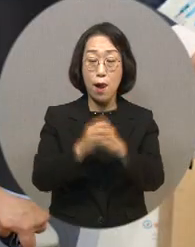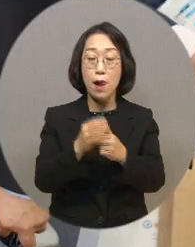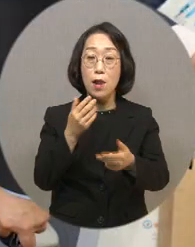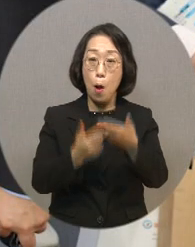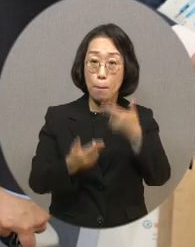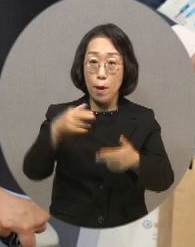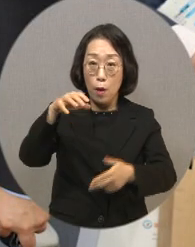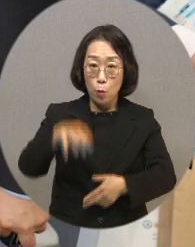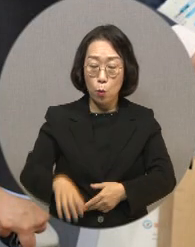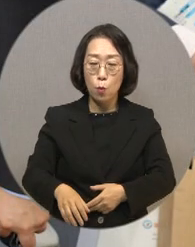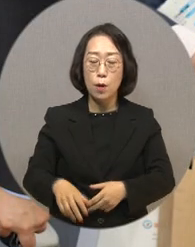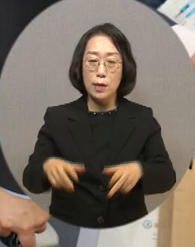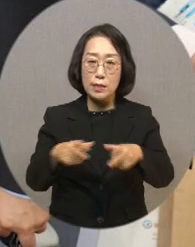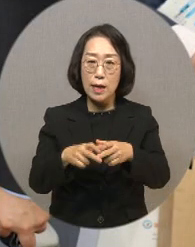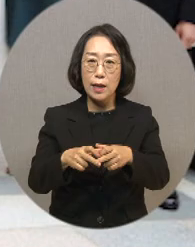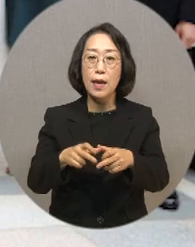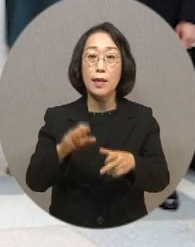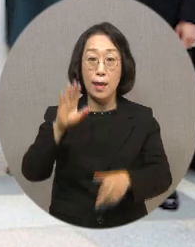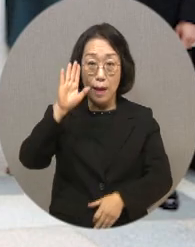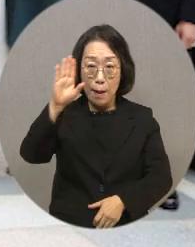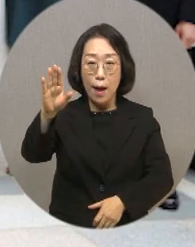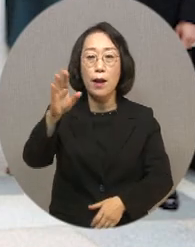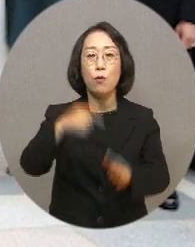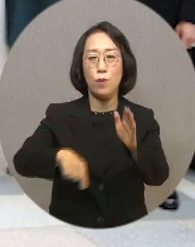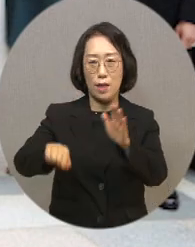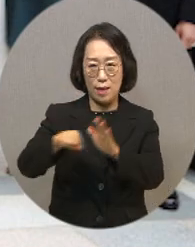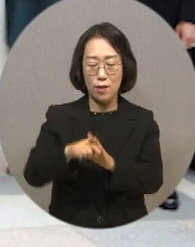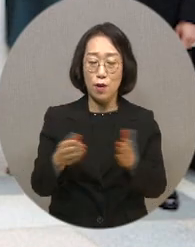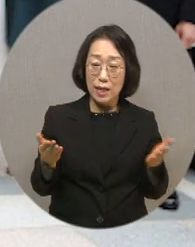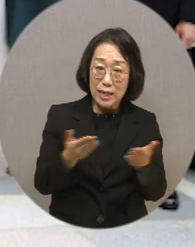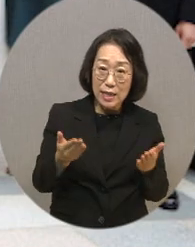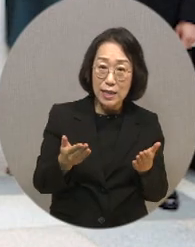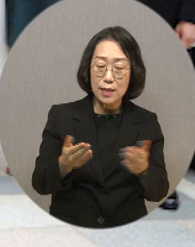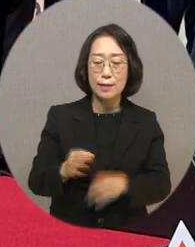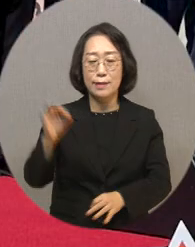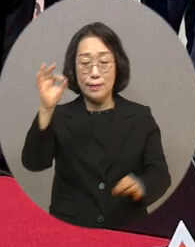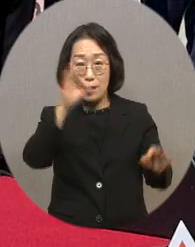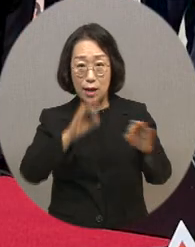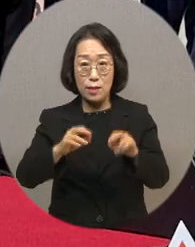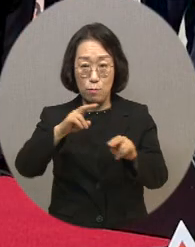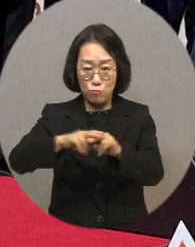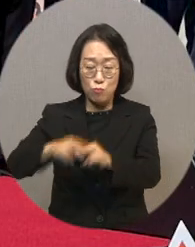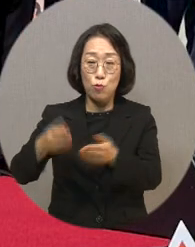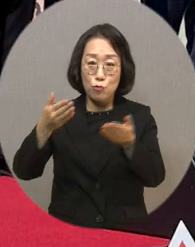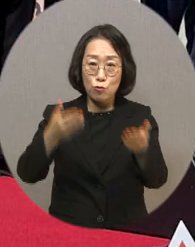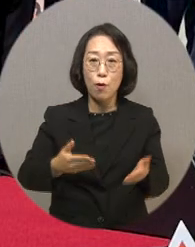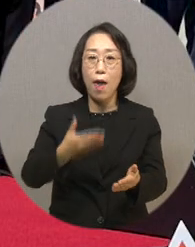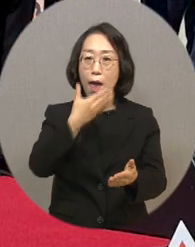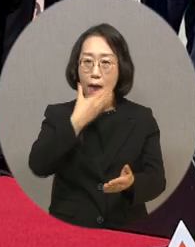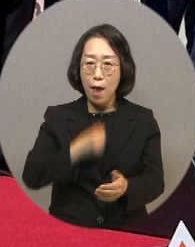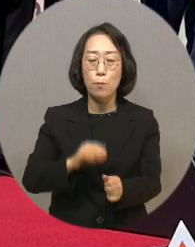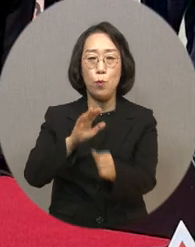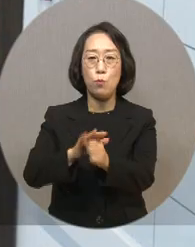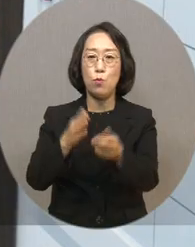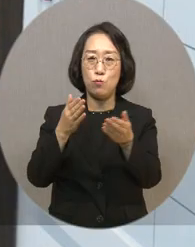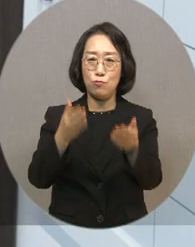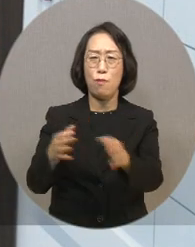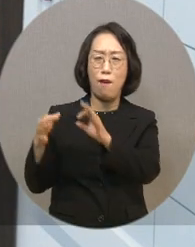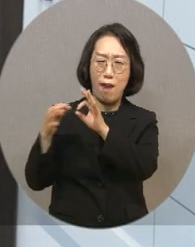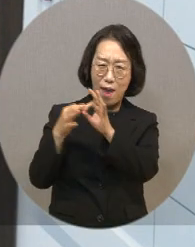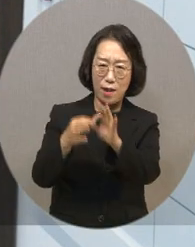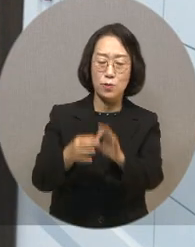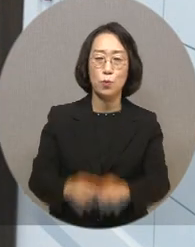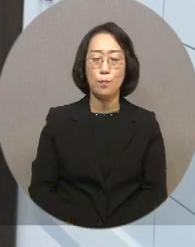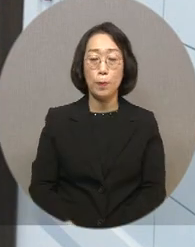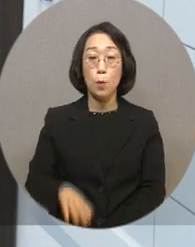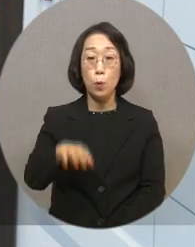한국장애인직업재활시설협회는 장애인의 내일을 위한 내일을 위해 좋은 일자리 환경으로 지속가능한 행복을 만들어갑니다. 오늘